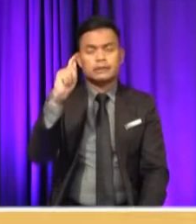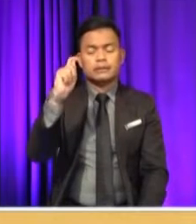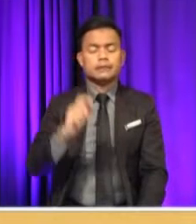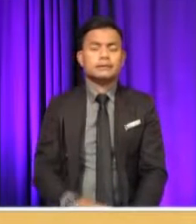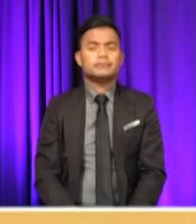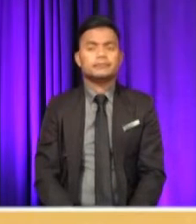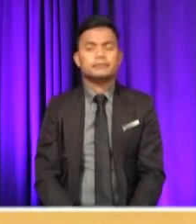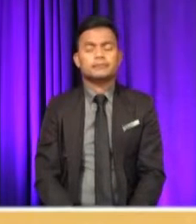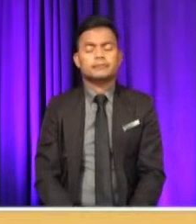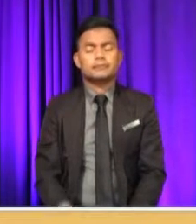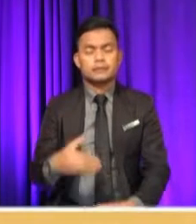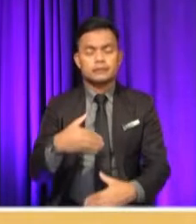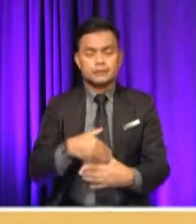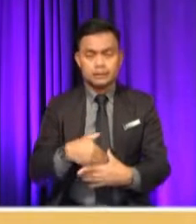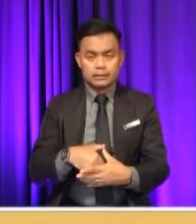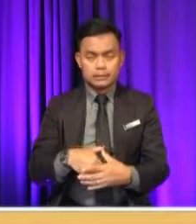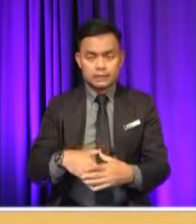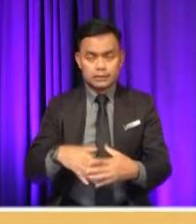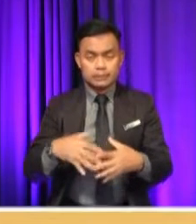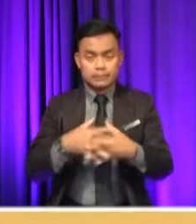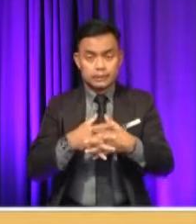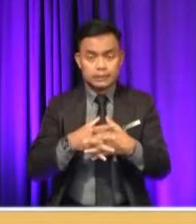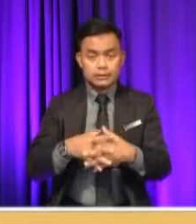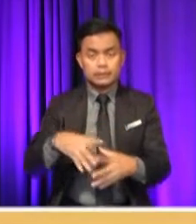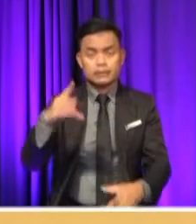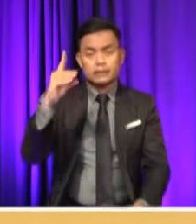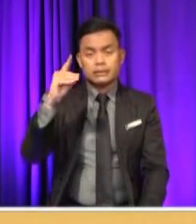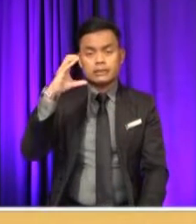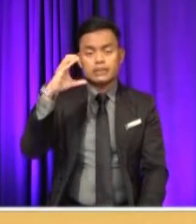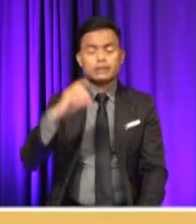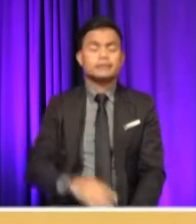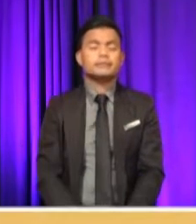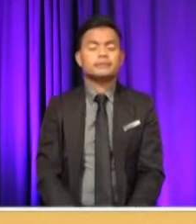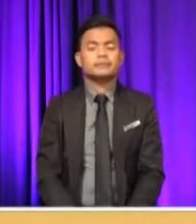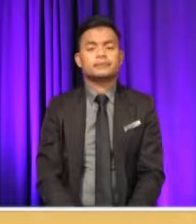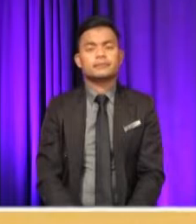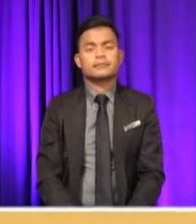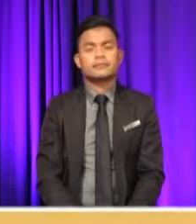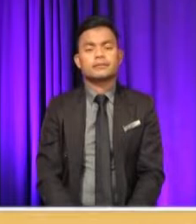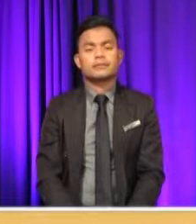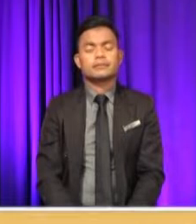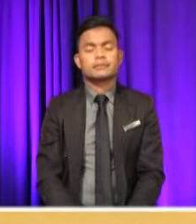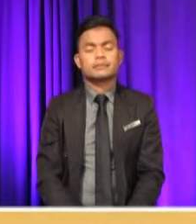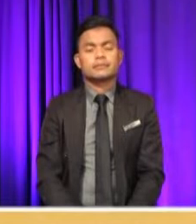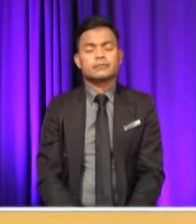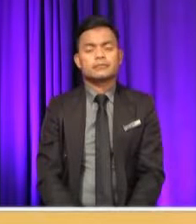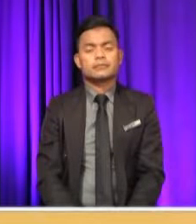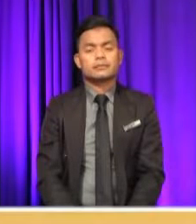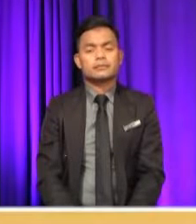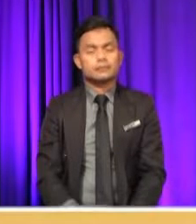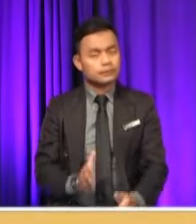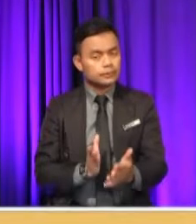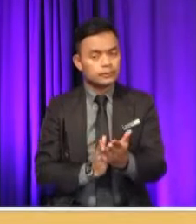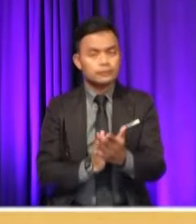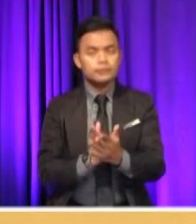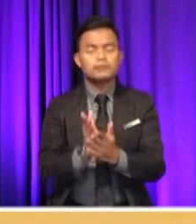Kalau dalam bahasa Inggeris, direct current, DC. Okey, dia menggunakan bekalan kuasa arus terus atau bateri. Okey,